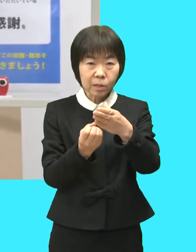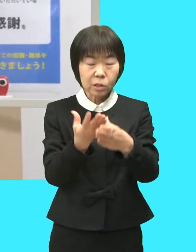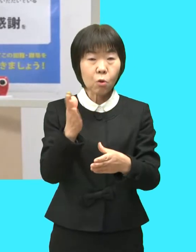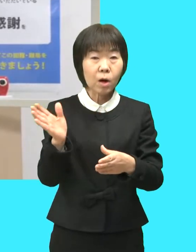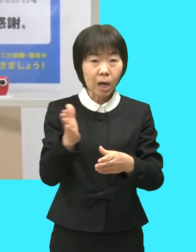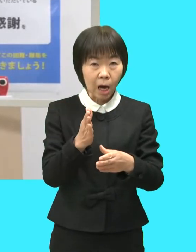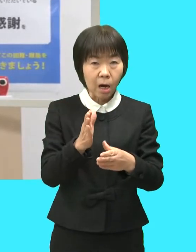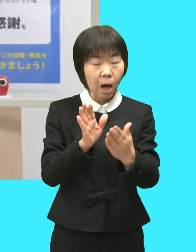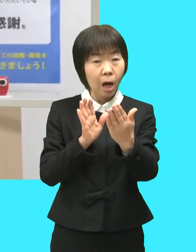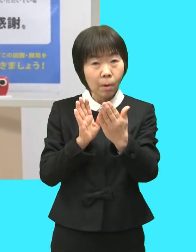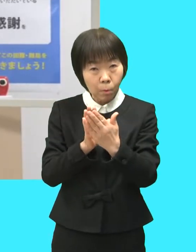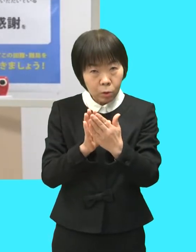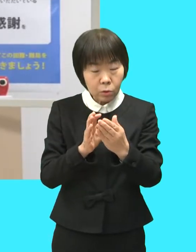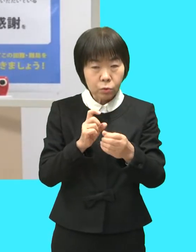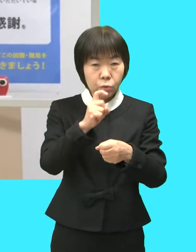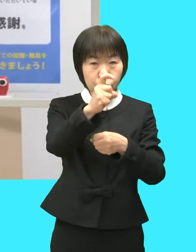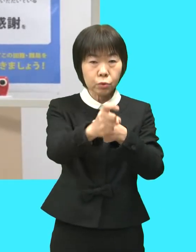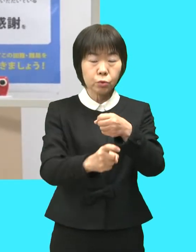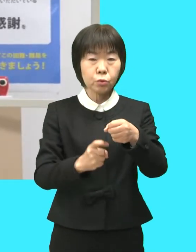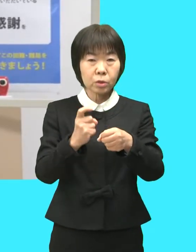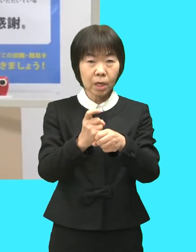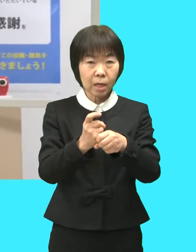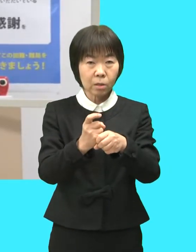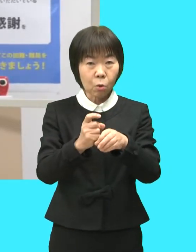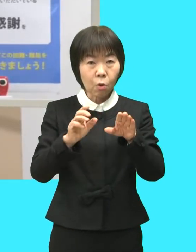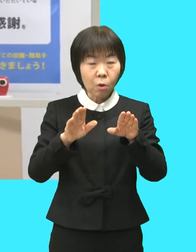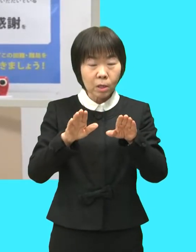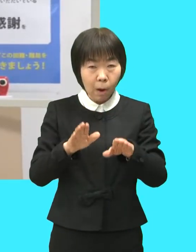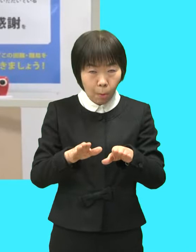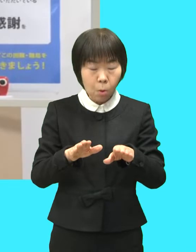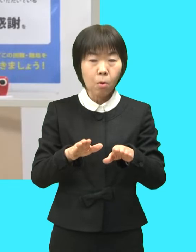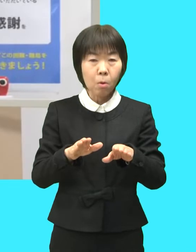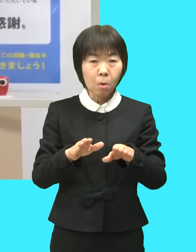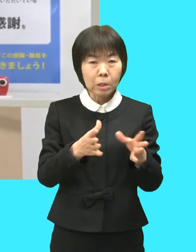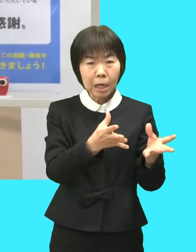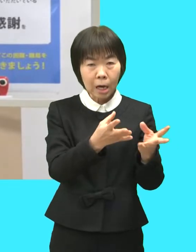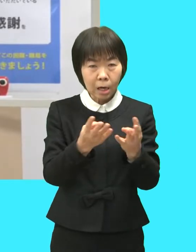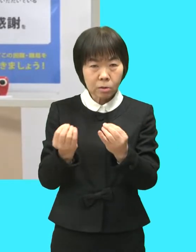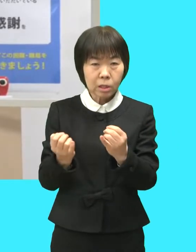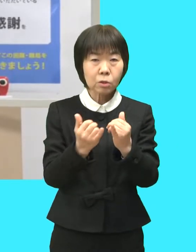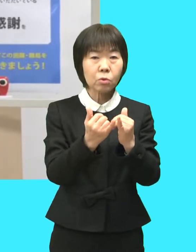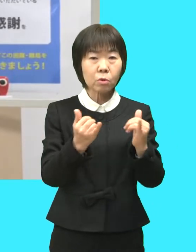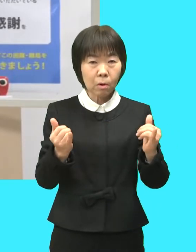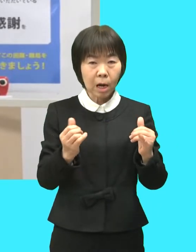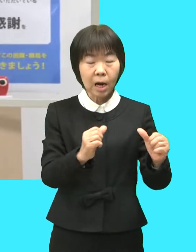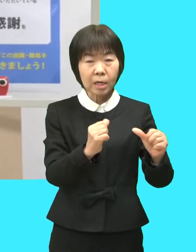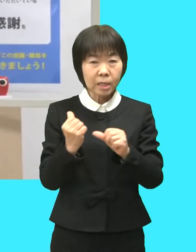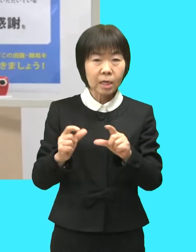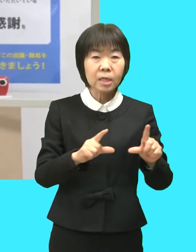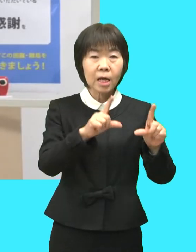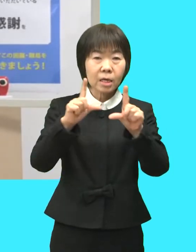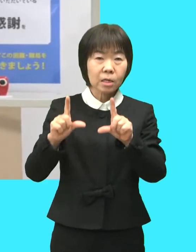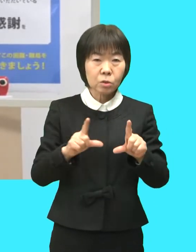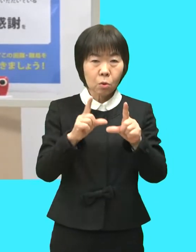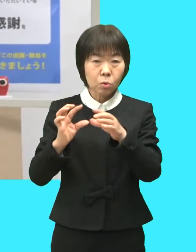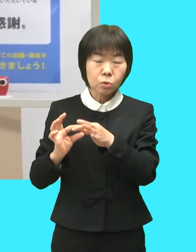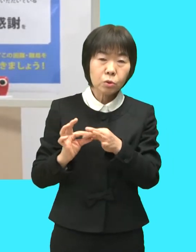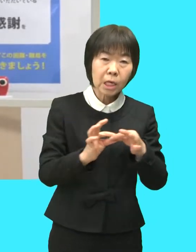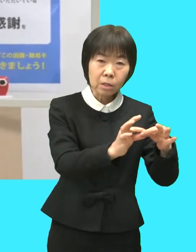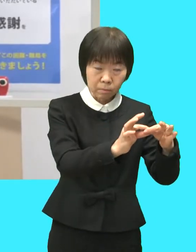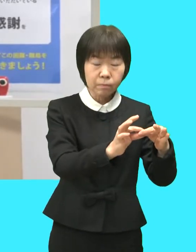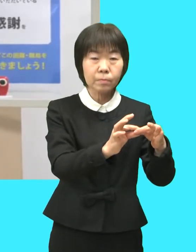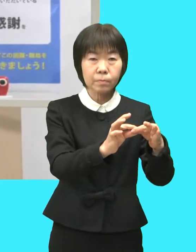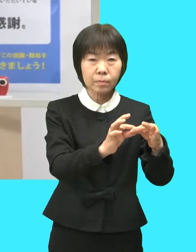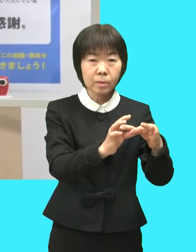から間もなく10年を迎える今もなお、多くの方々が避難生活を続けておられるな